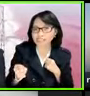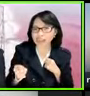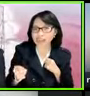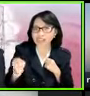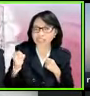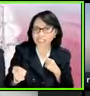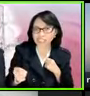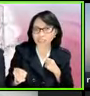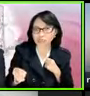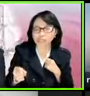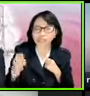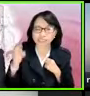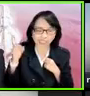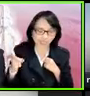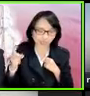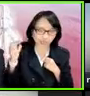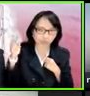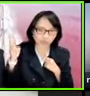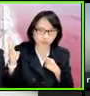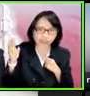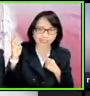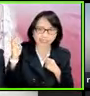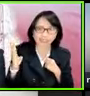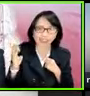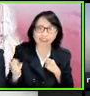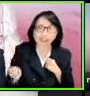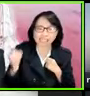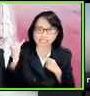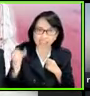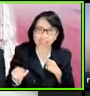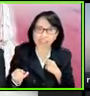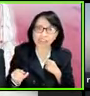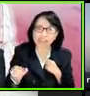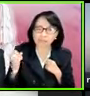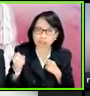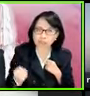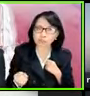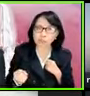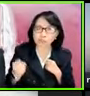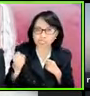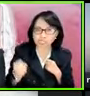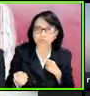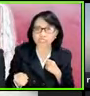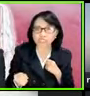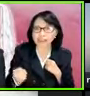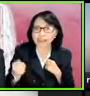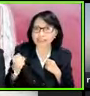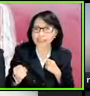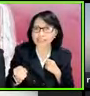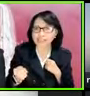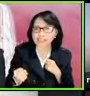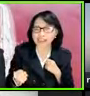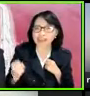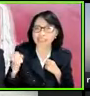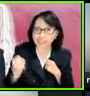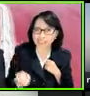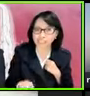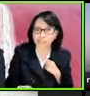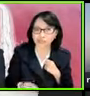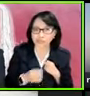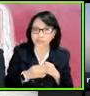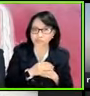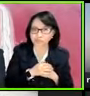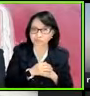rahasia Kristus 123 Saya mau meneruskan rahasia